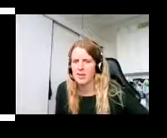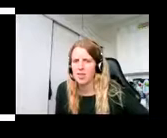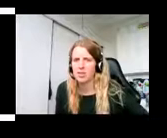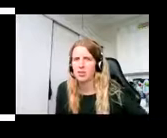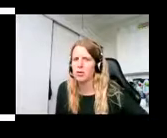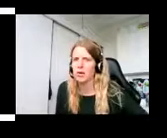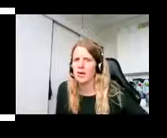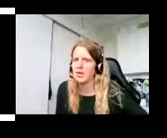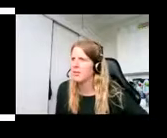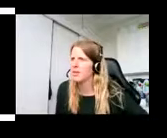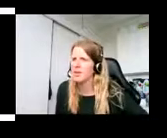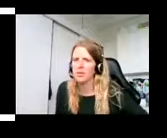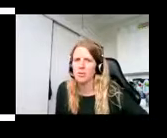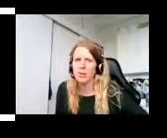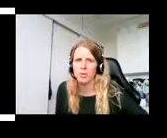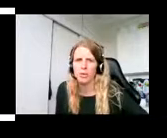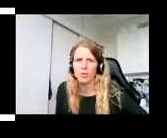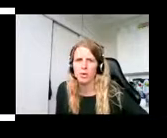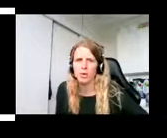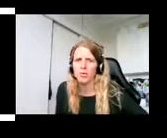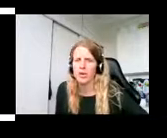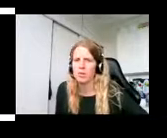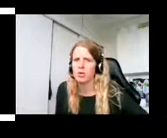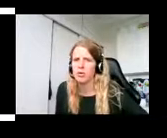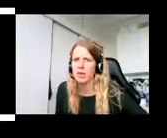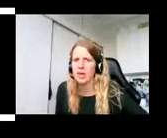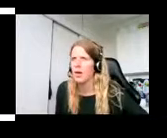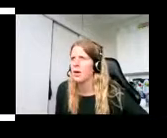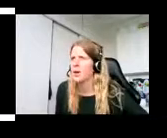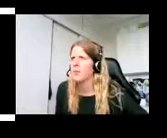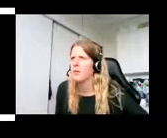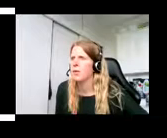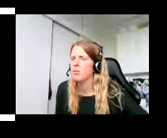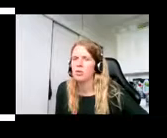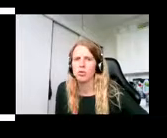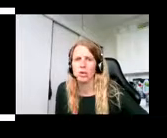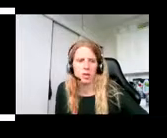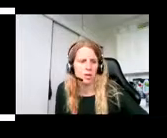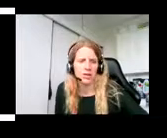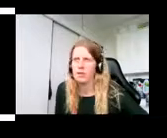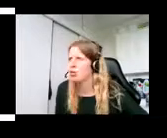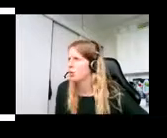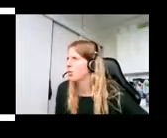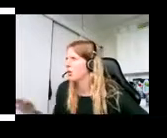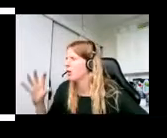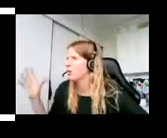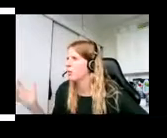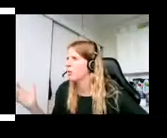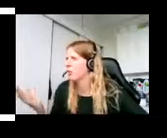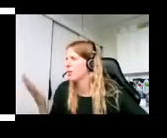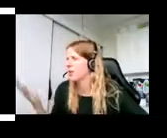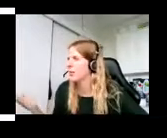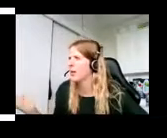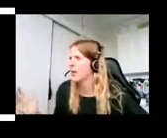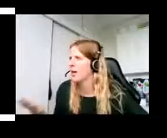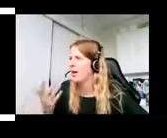vraag gesteld in de chat ook over leidingsactiviteiten, barbecue onder animatoren. Mieke, moest straks nog iemand daar een antwoord op